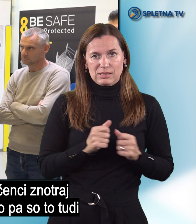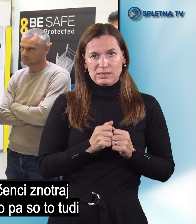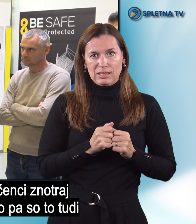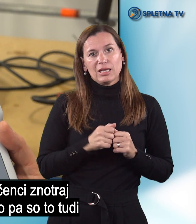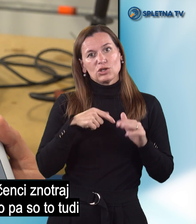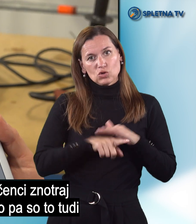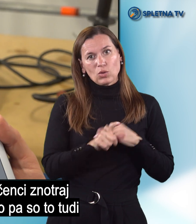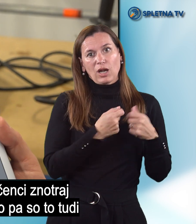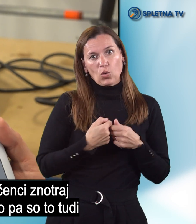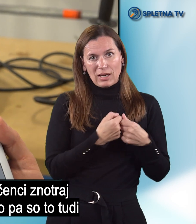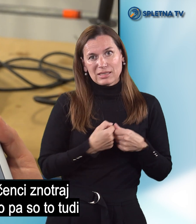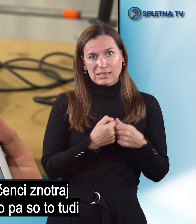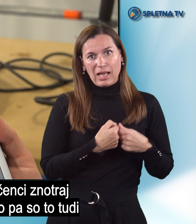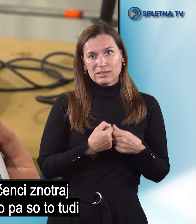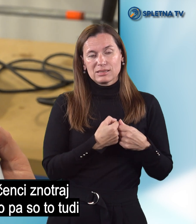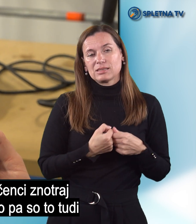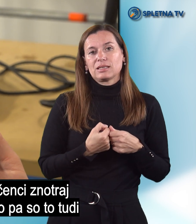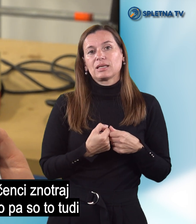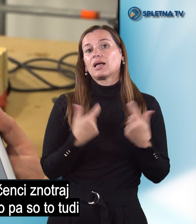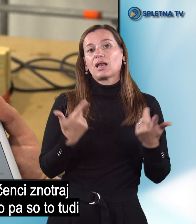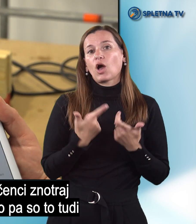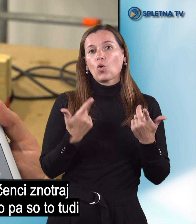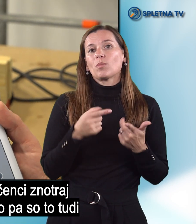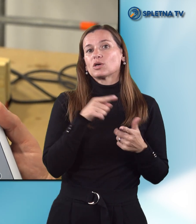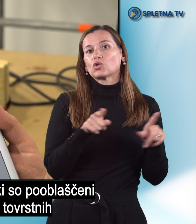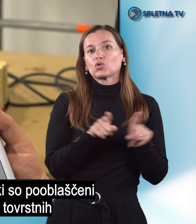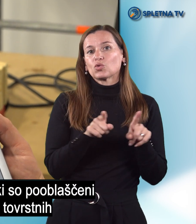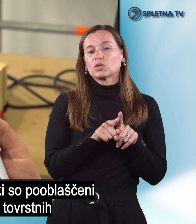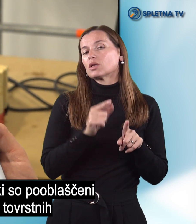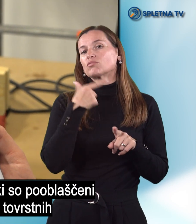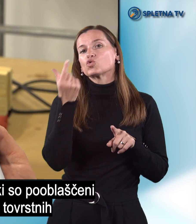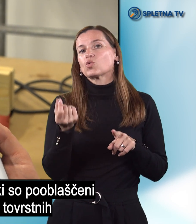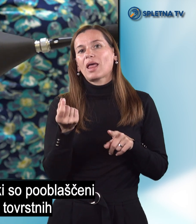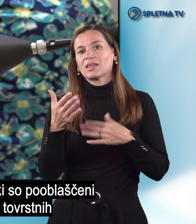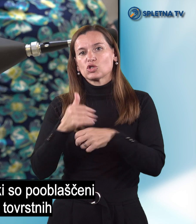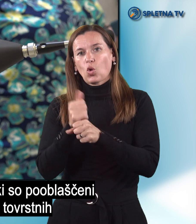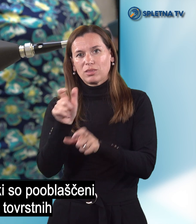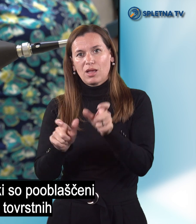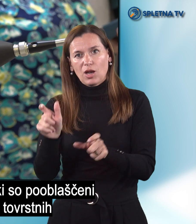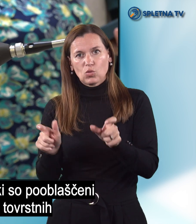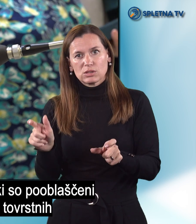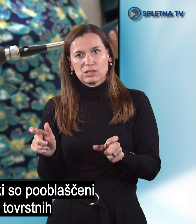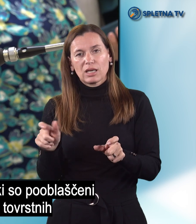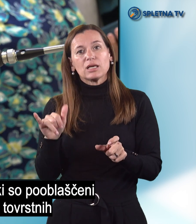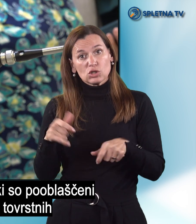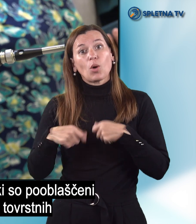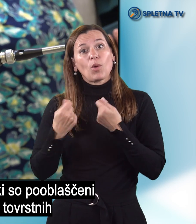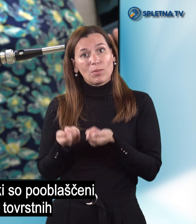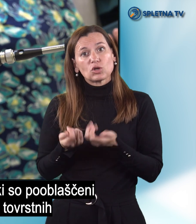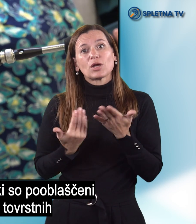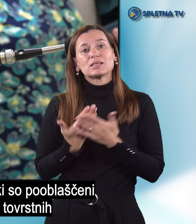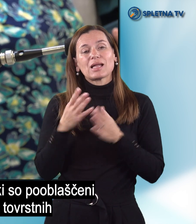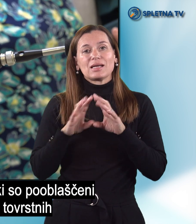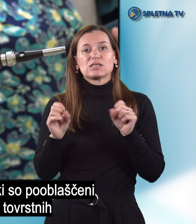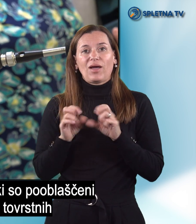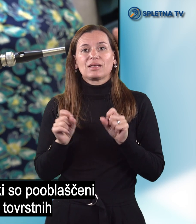znotraj organizacij, lahko pa so to tudi zunanji sodelavci, ki so